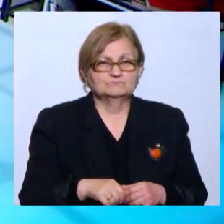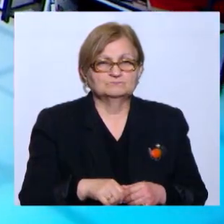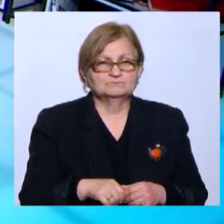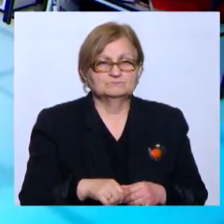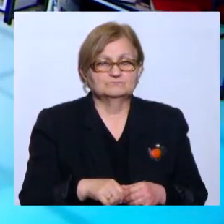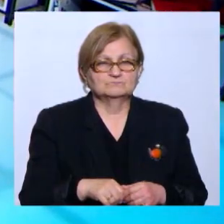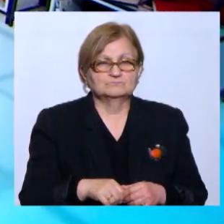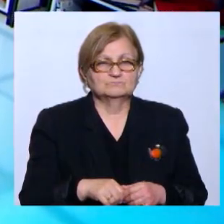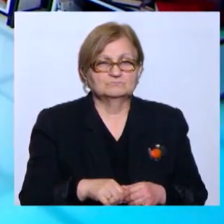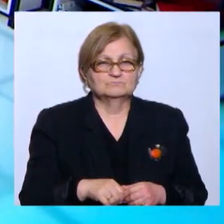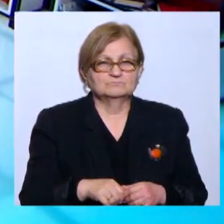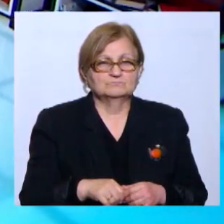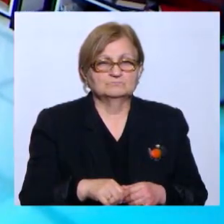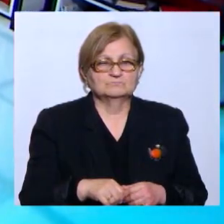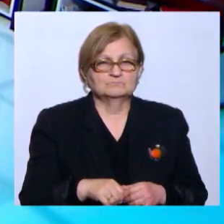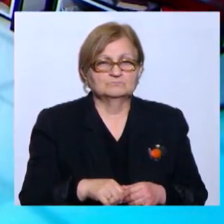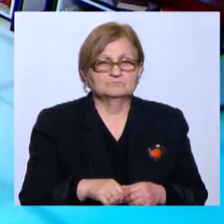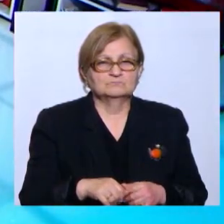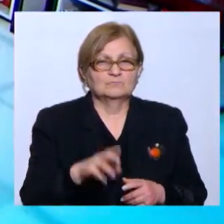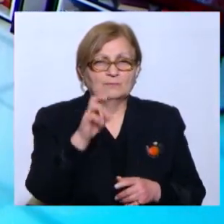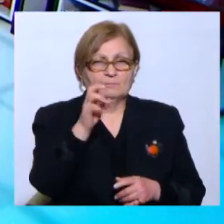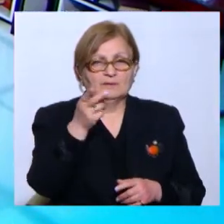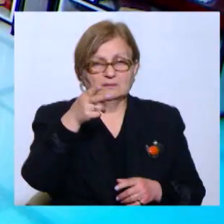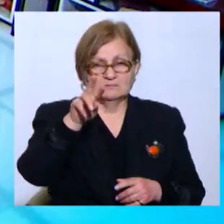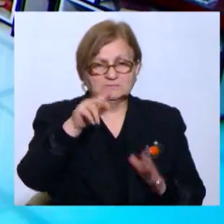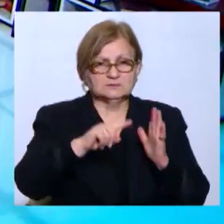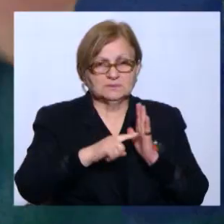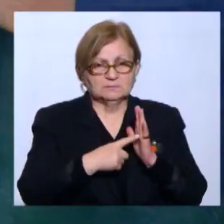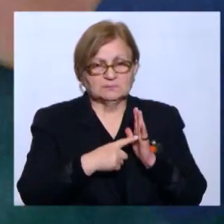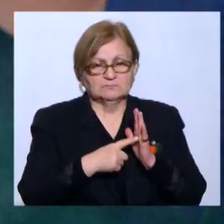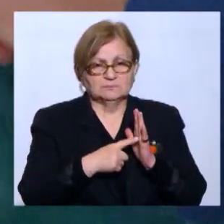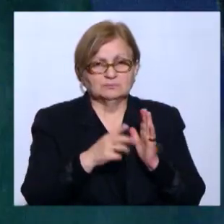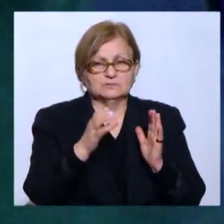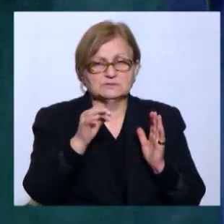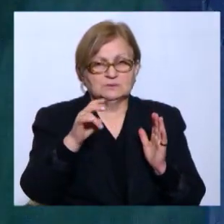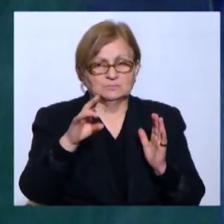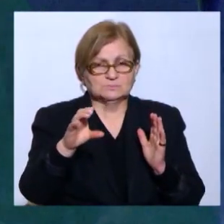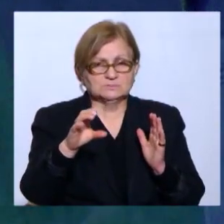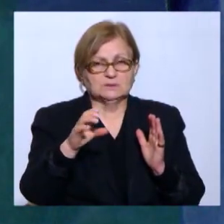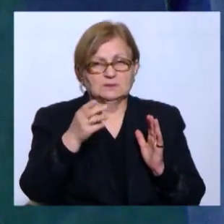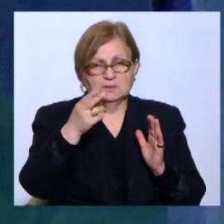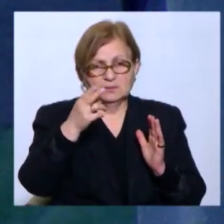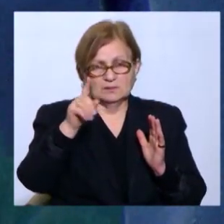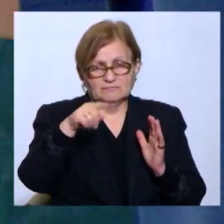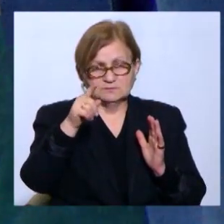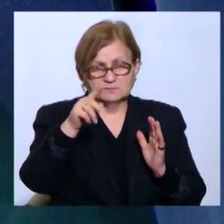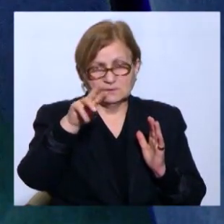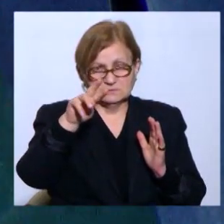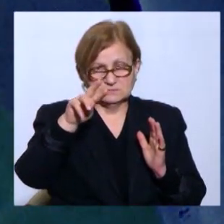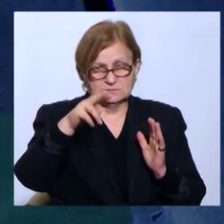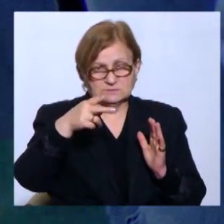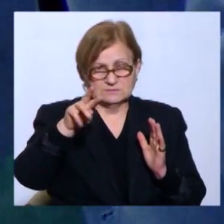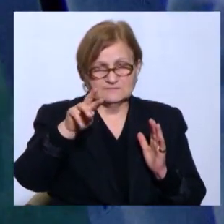და გამოდის შემდეგი რამ. ესე იგი, b კვადრატი გამრავლებული sinus kvadrat